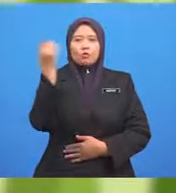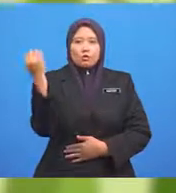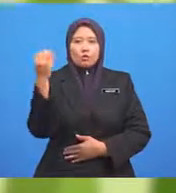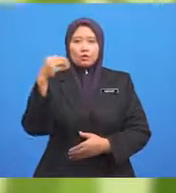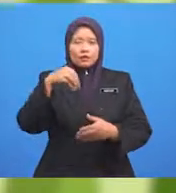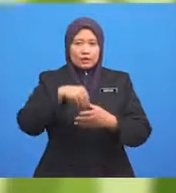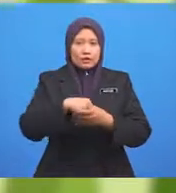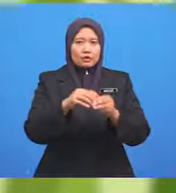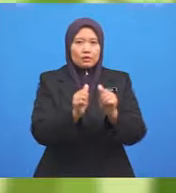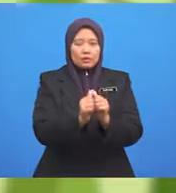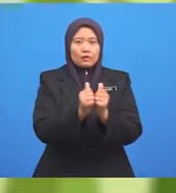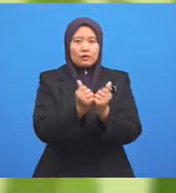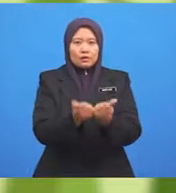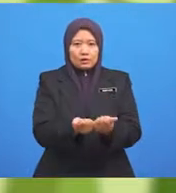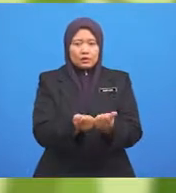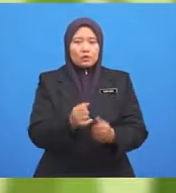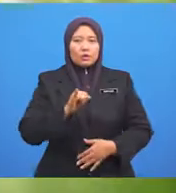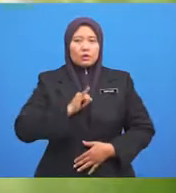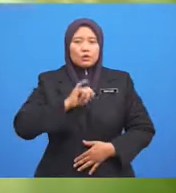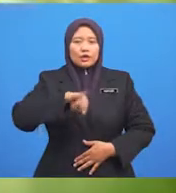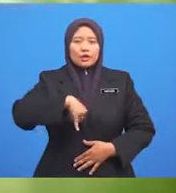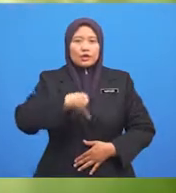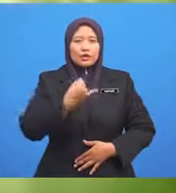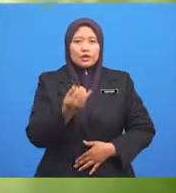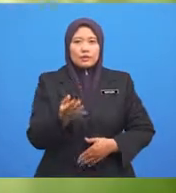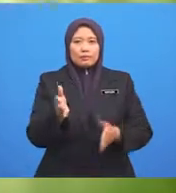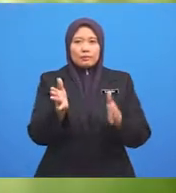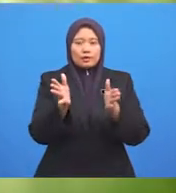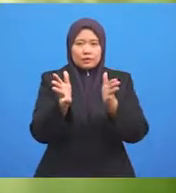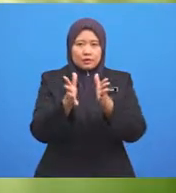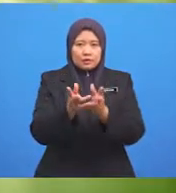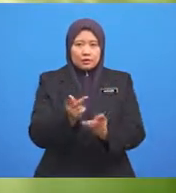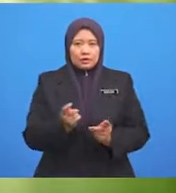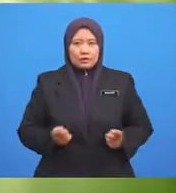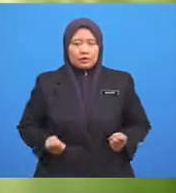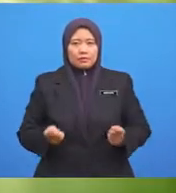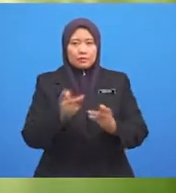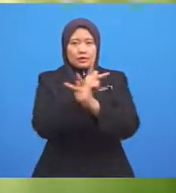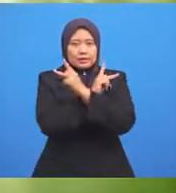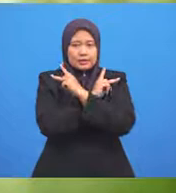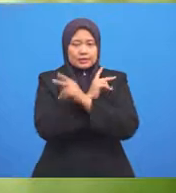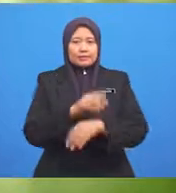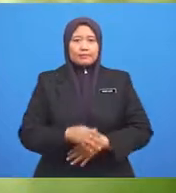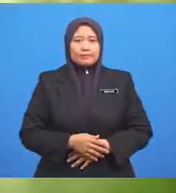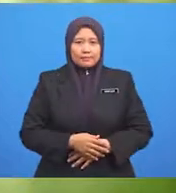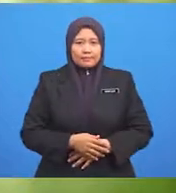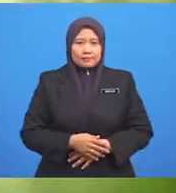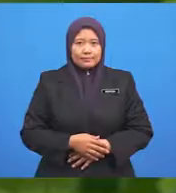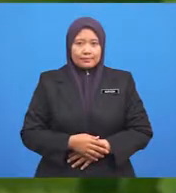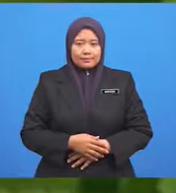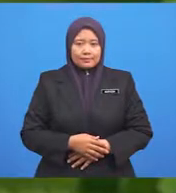Berterima Kasih Tingkatan 1. Jom kita lihat dahulu objektif pembelajaran hari